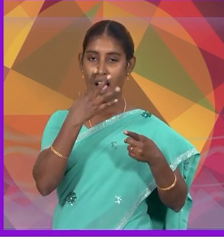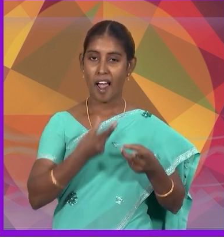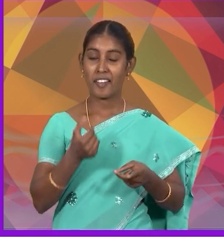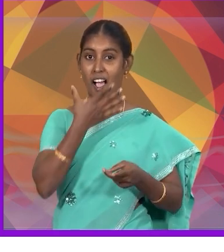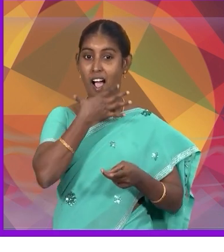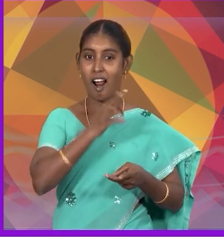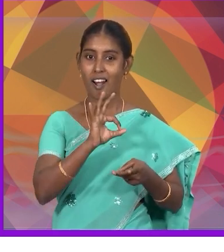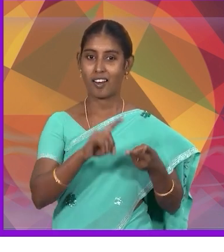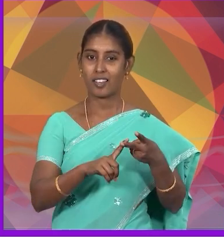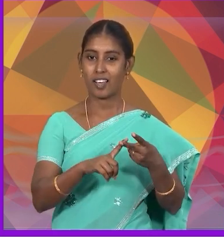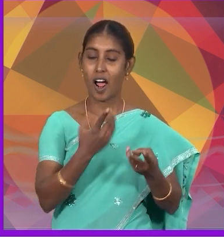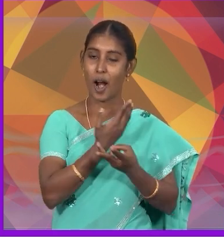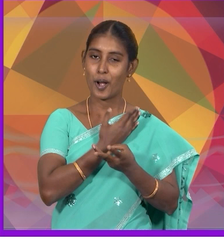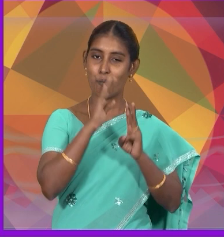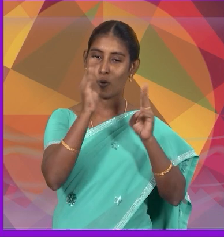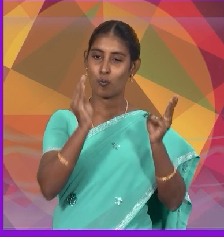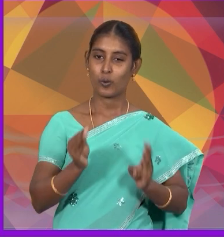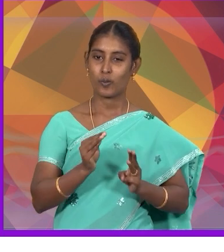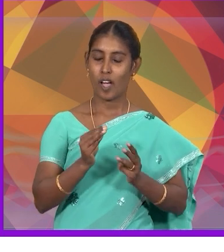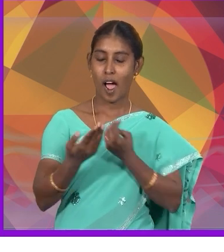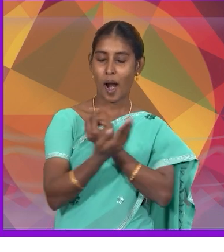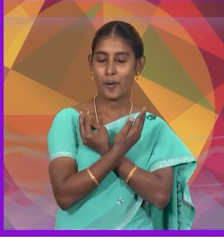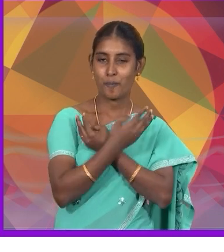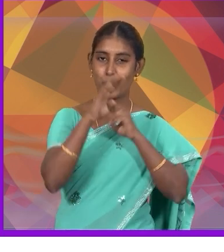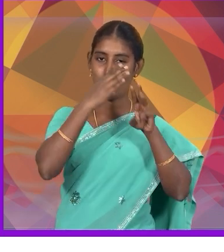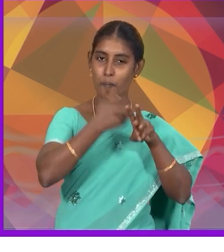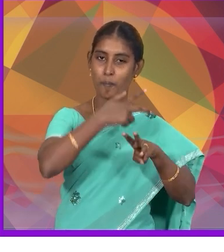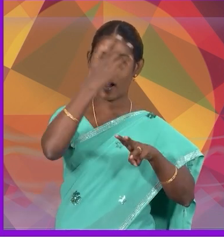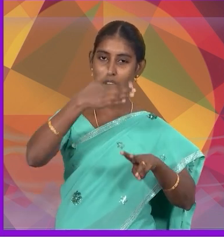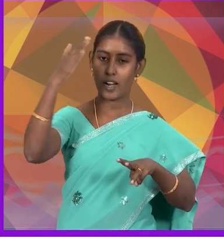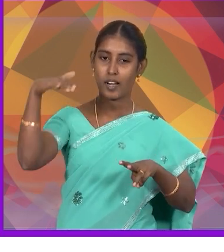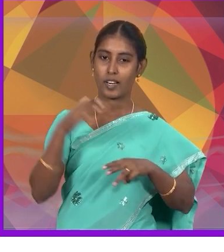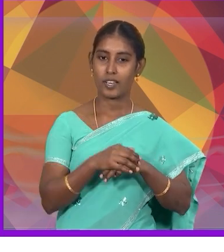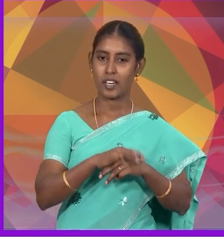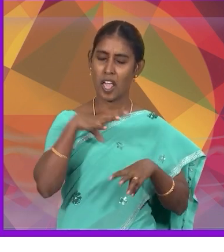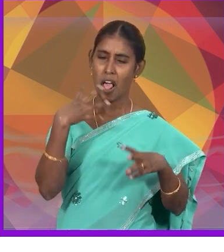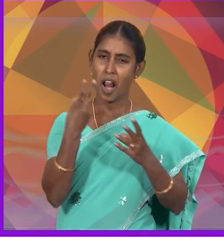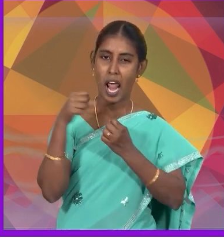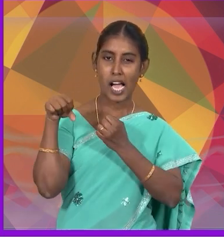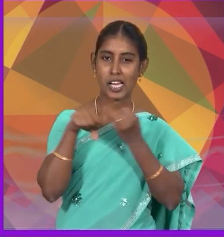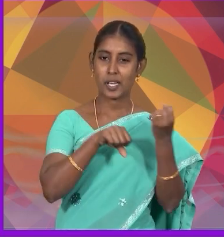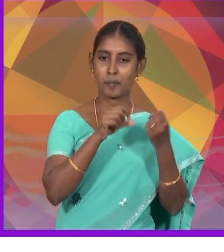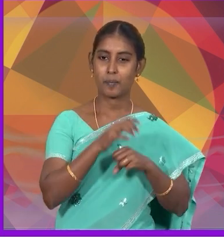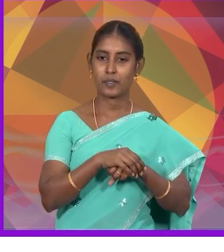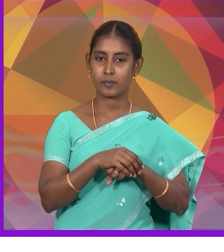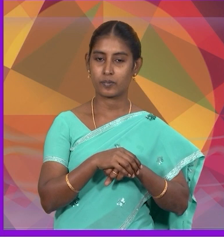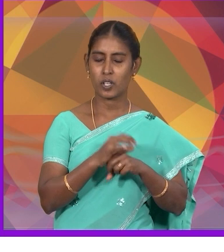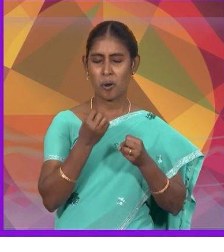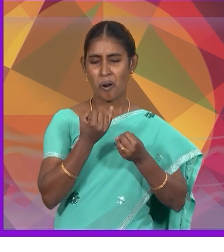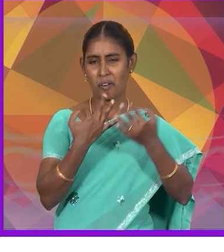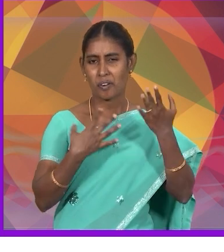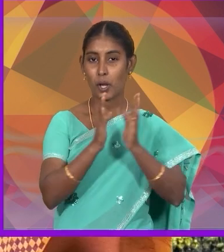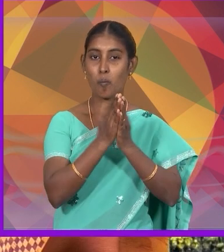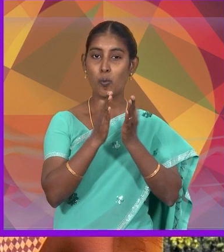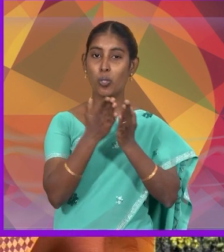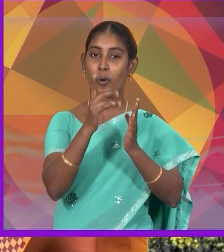உருவம், அன்பு மலை, ஆலை கரும்பு, உதயம், எல்லாம் தமிழ் உள்ளிட்ட பல நூல்களை